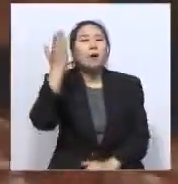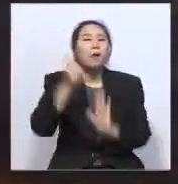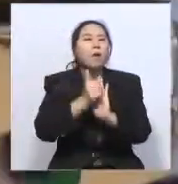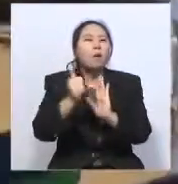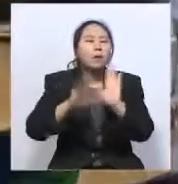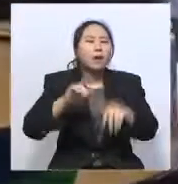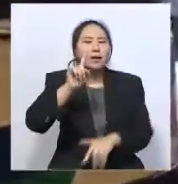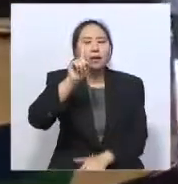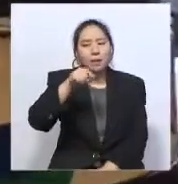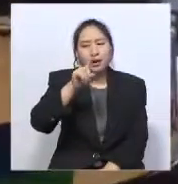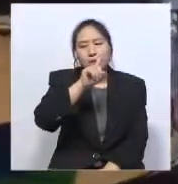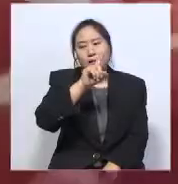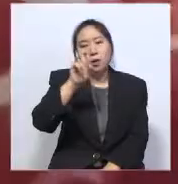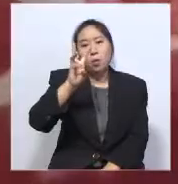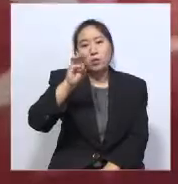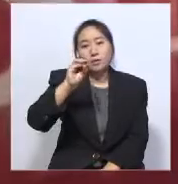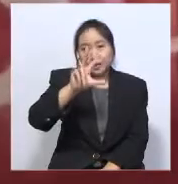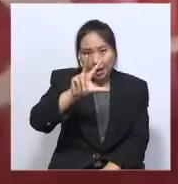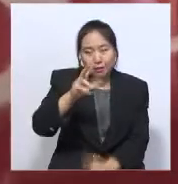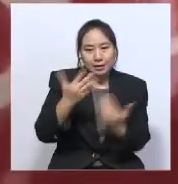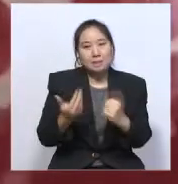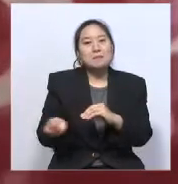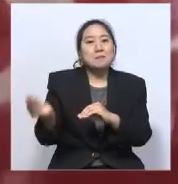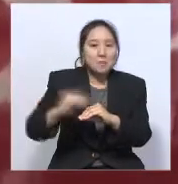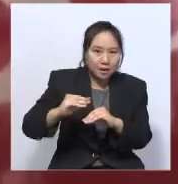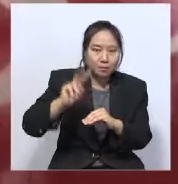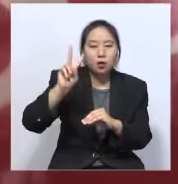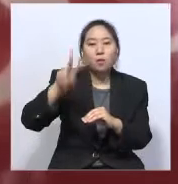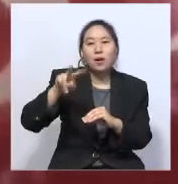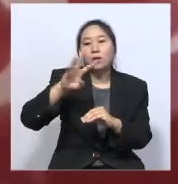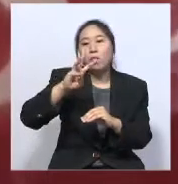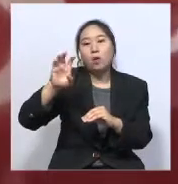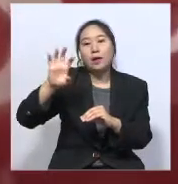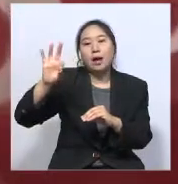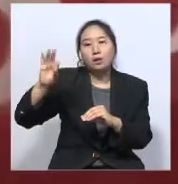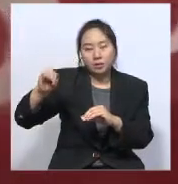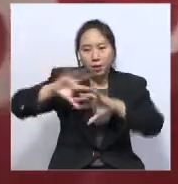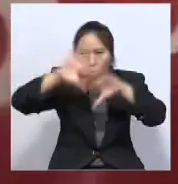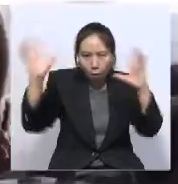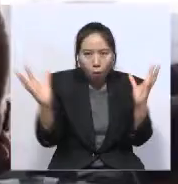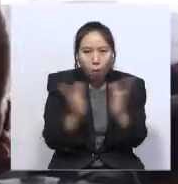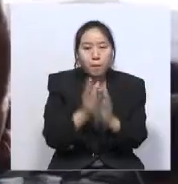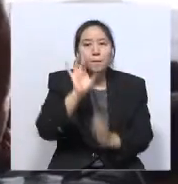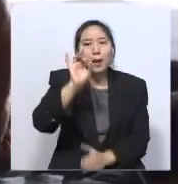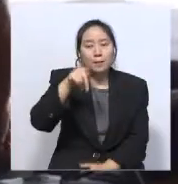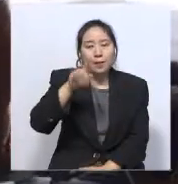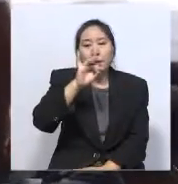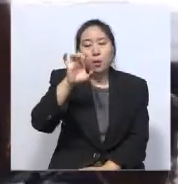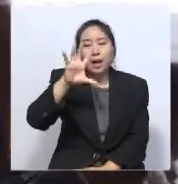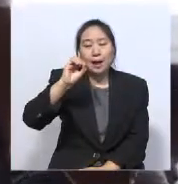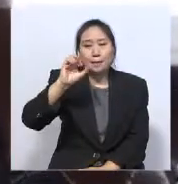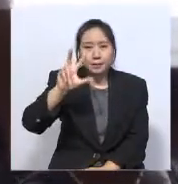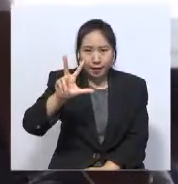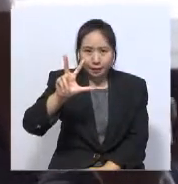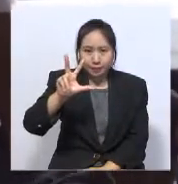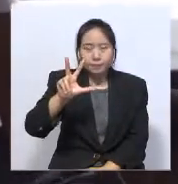ณ 6,163 เที่ยวก็จะเพิ่มขึ้นอีกประมาณ 2,690 เที่ยวรวมทั้งหมด 8,853